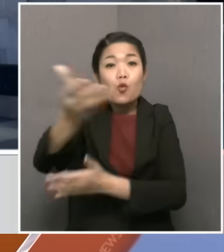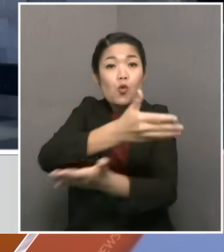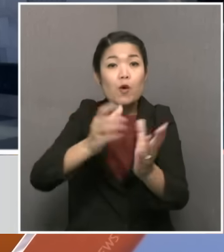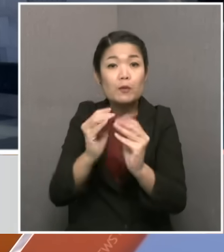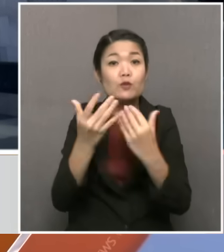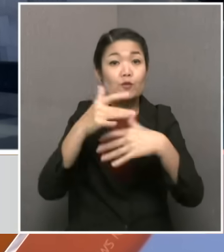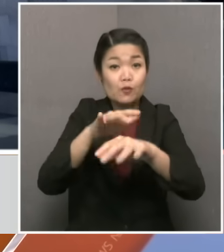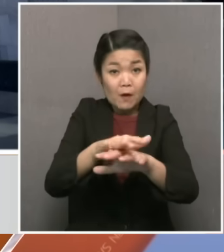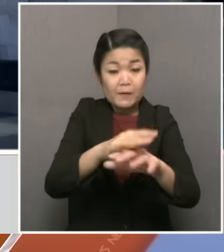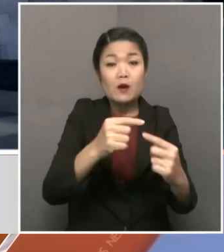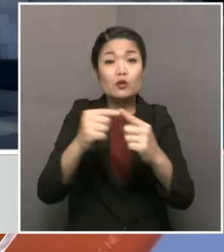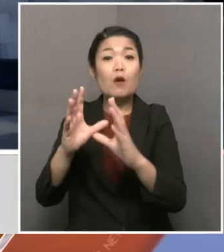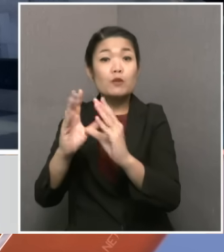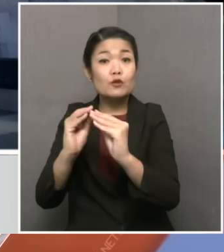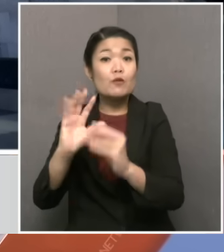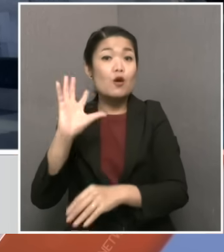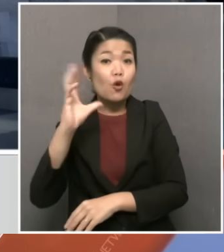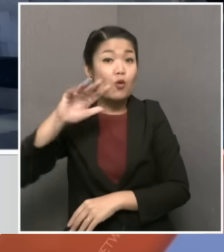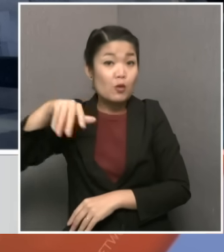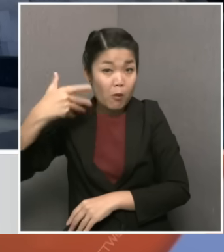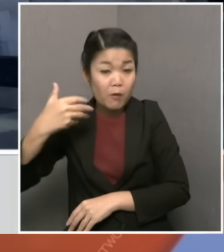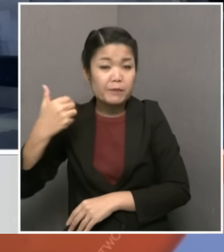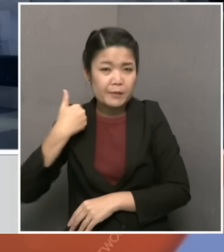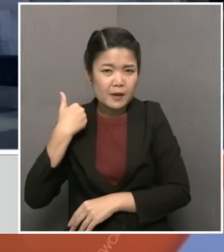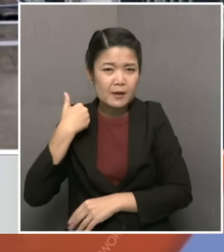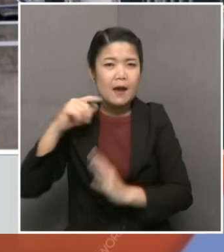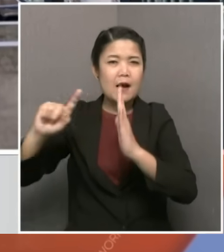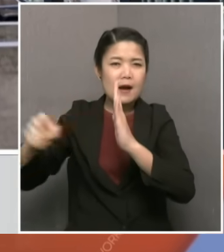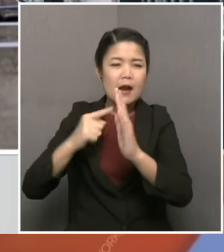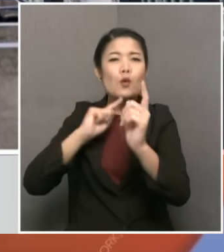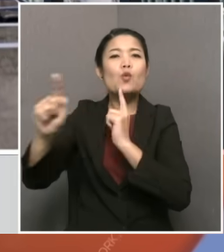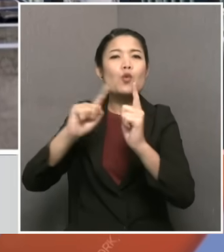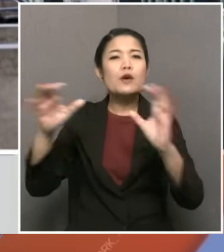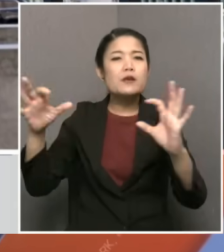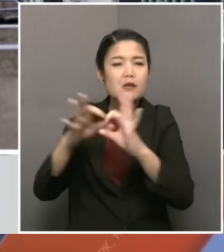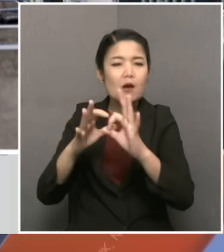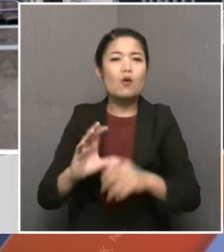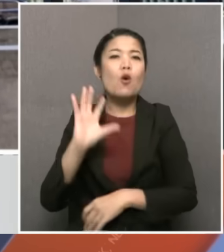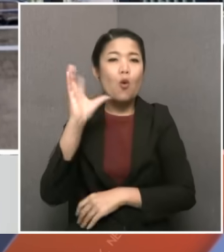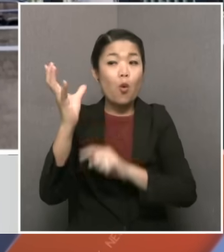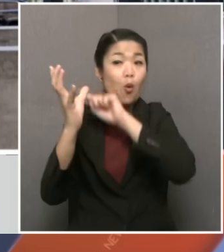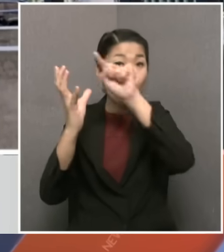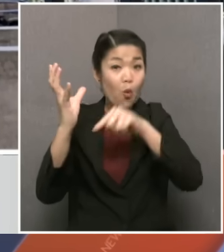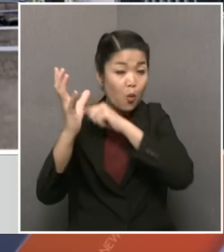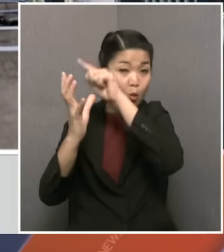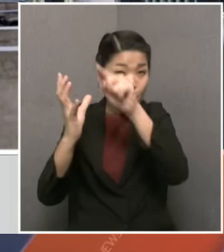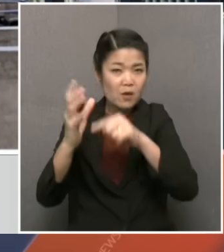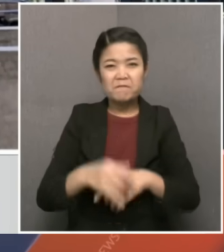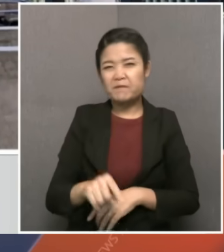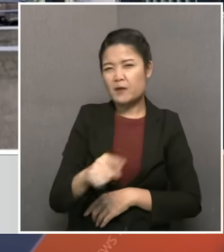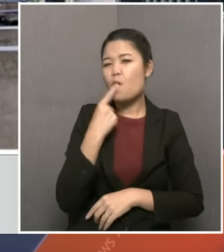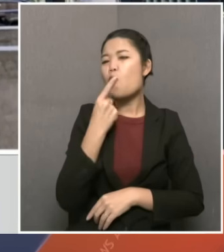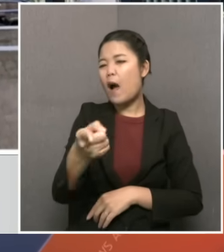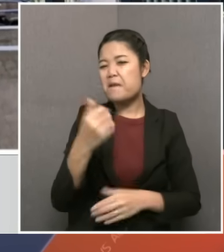างที่ผมเคยเรียนให้ทราบนะครับว่าจะมีการเป็นครั้งแรกที่จะคุยกันเรื่อง global stock take ความหมายคือจะเอามาแฉเลยแต่ละประเ